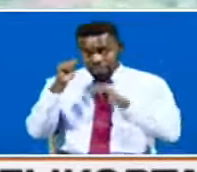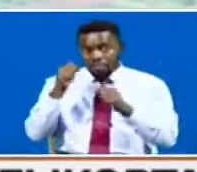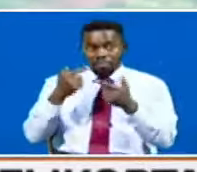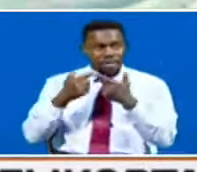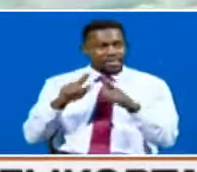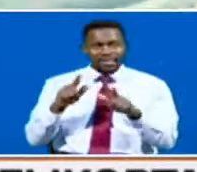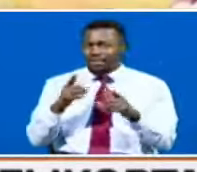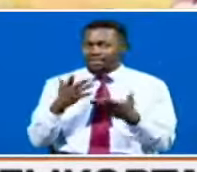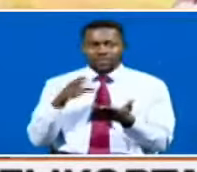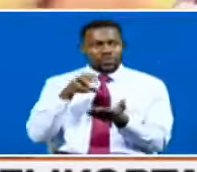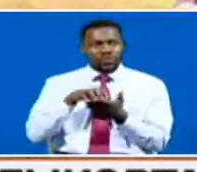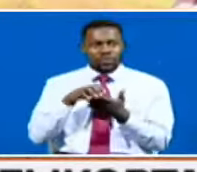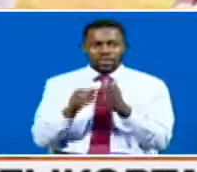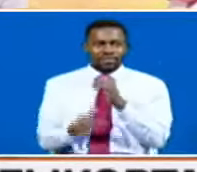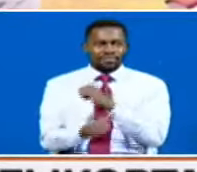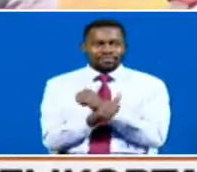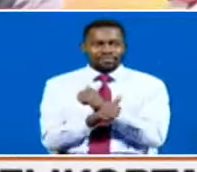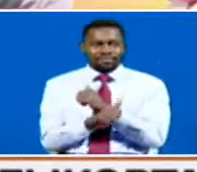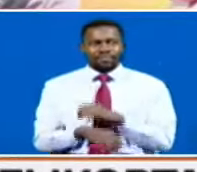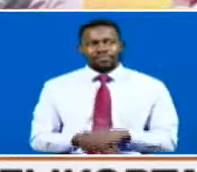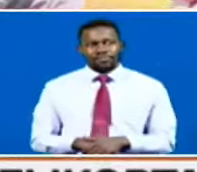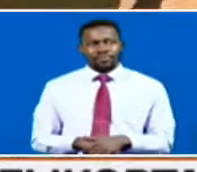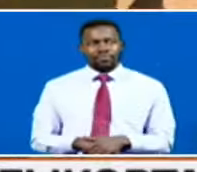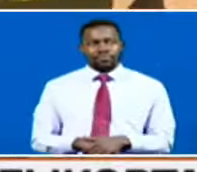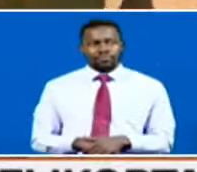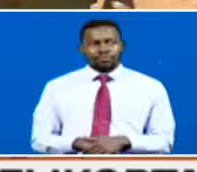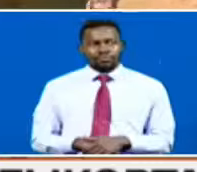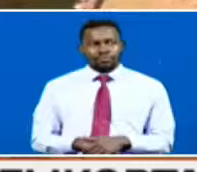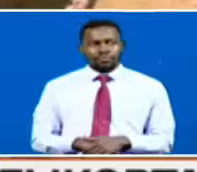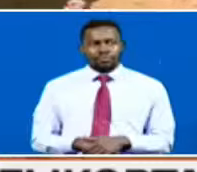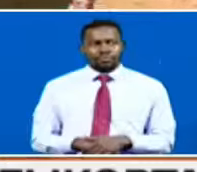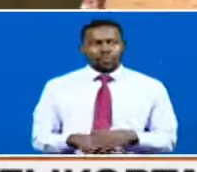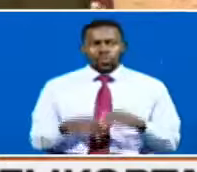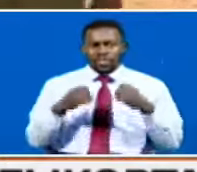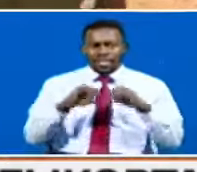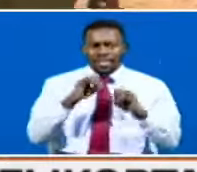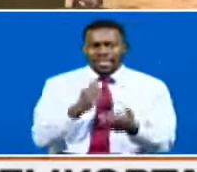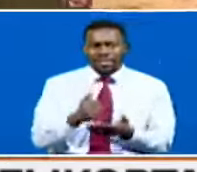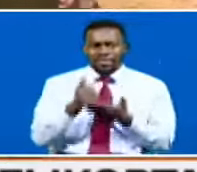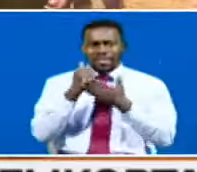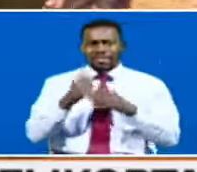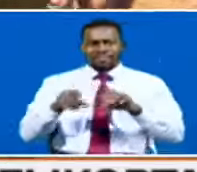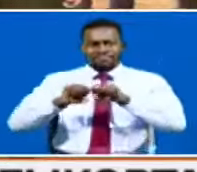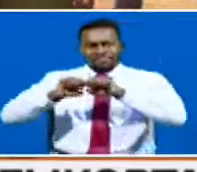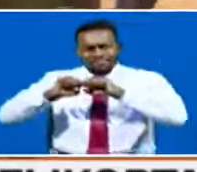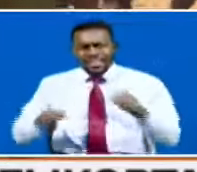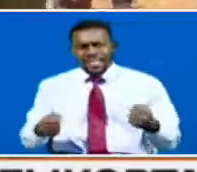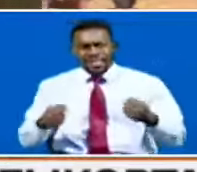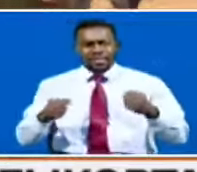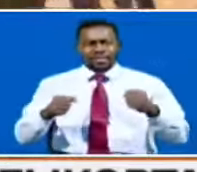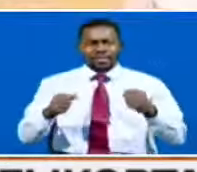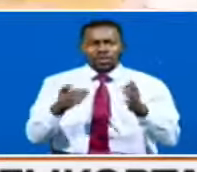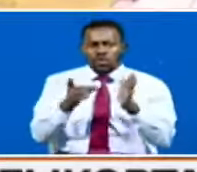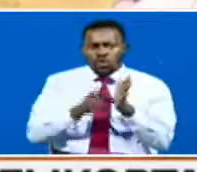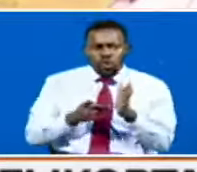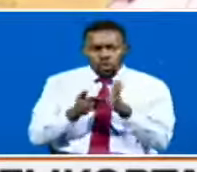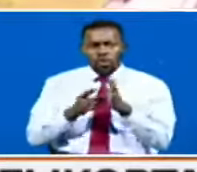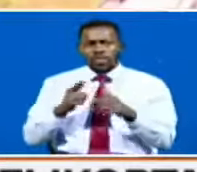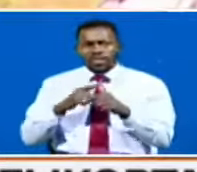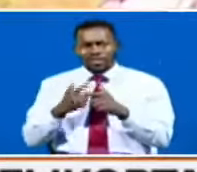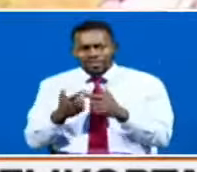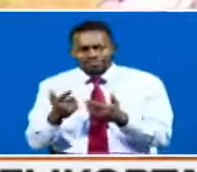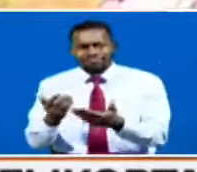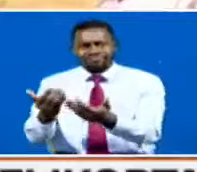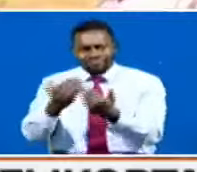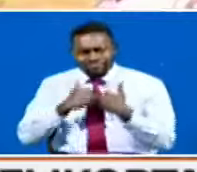yamezidi unga. Mali nyingine imekatika. Sasa ndio tukafunja mlango, tukatoa watu. Tunaokoa watu ambao ukiona